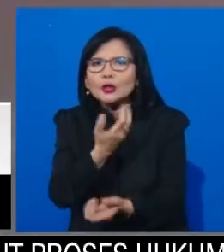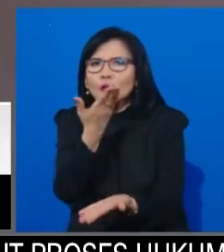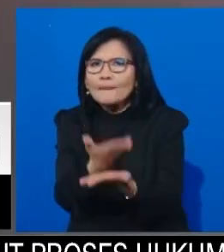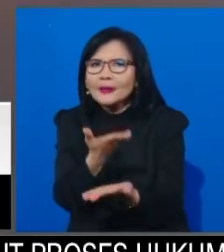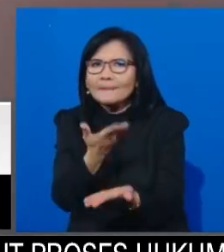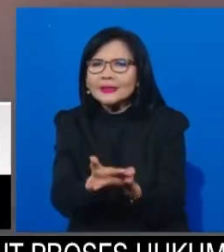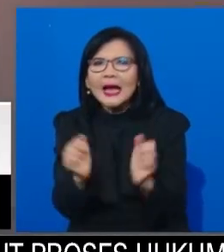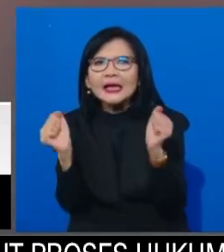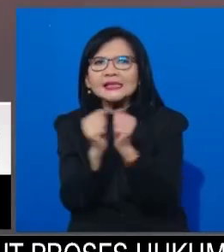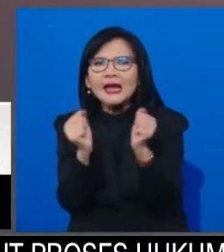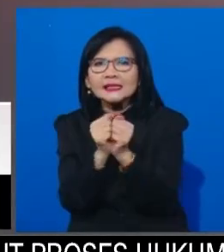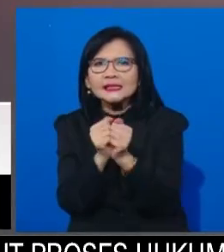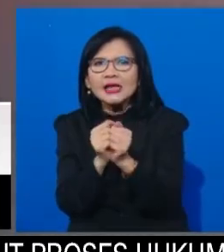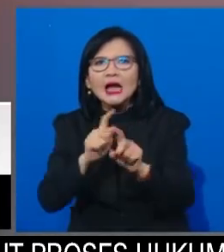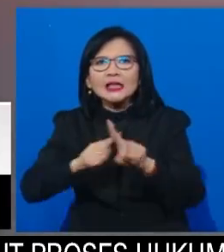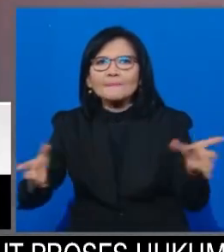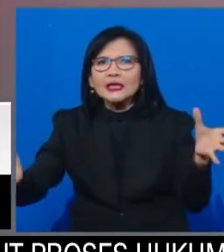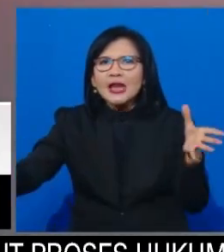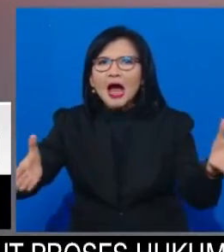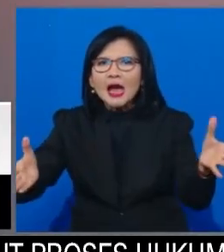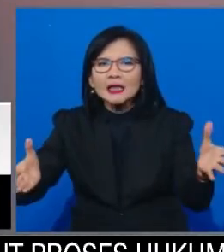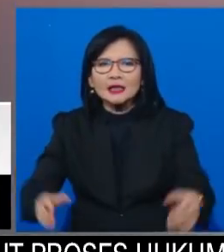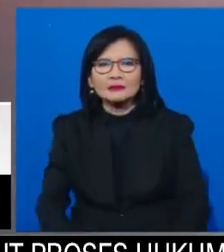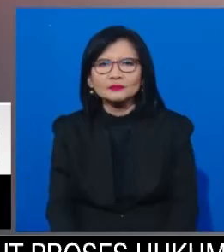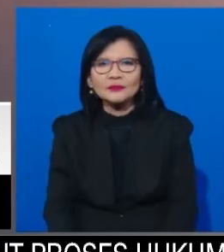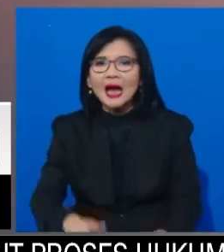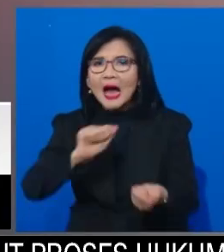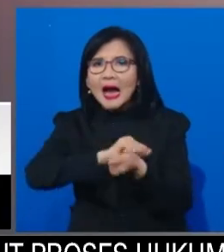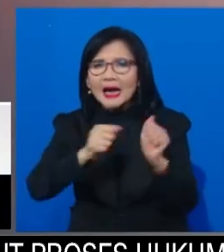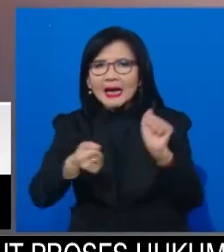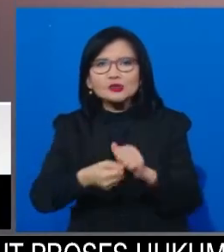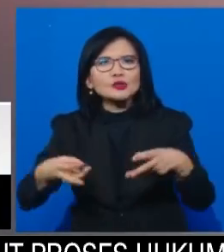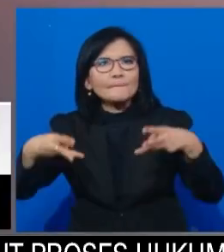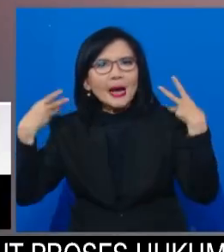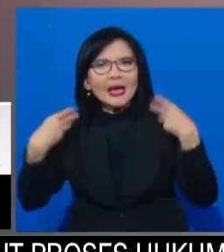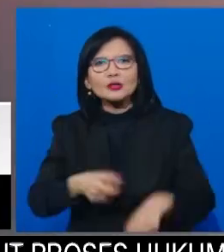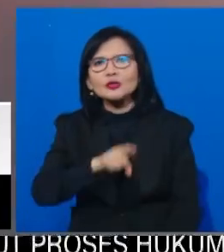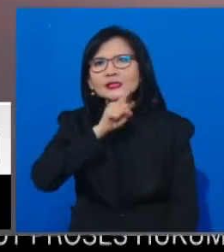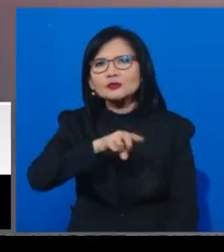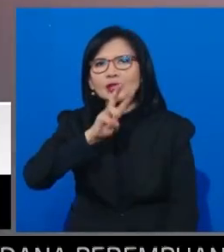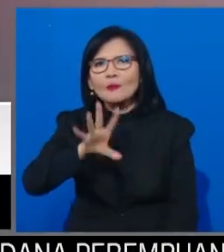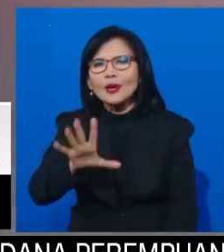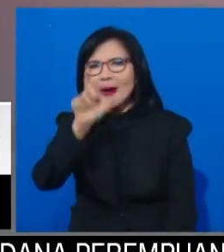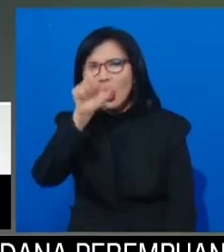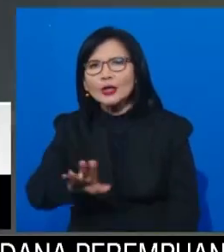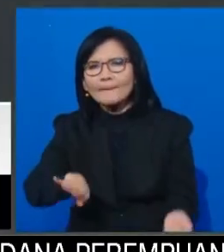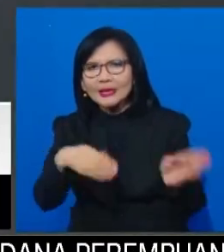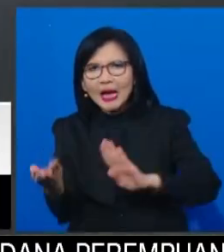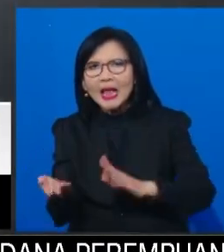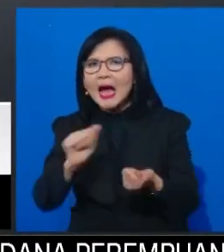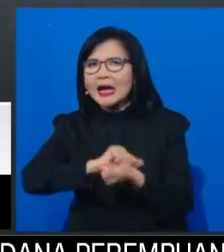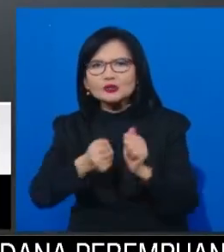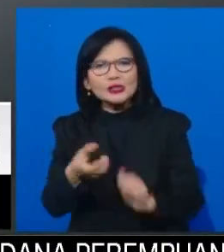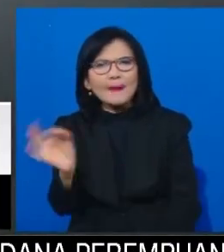justru dihalangi oleh perangkat pemerintah sendiri. Kasus Kanjuruhan merenggut 135 nyawa. Kasus ini dianggap belum